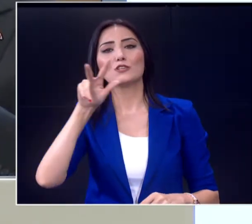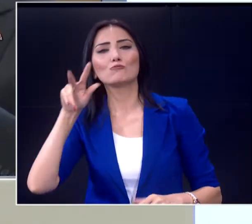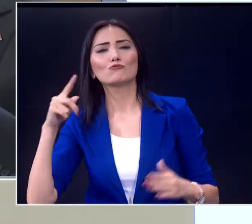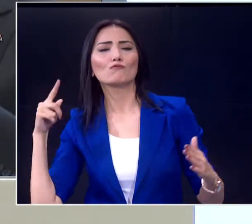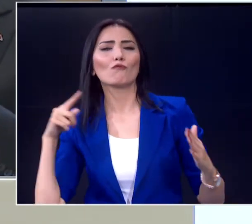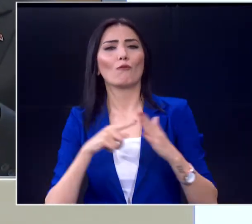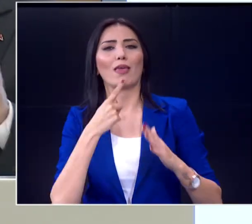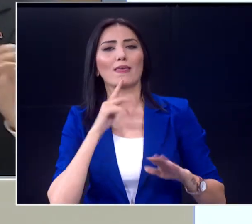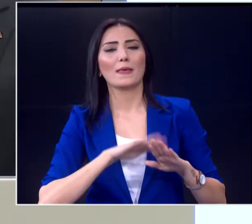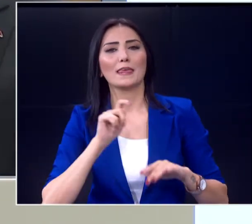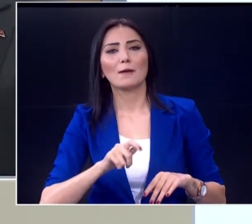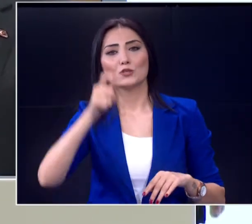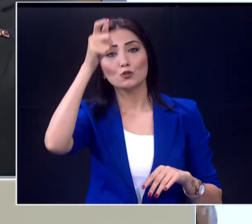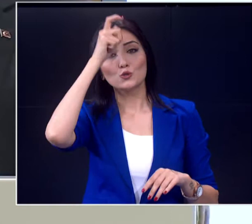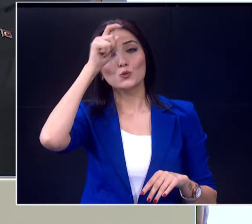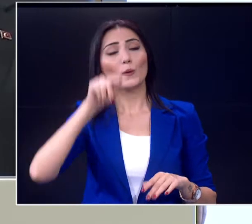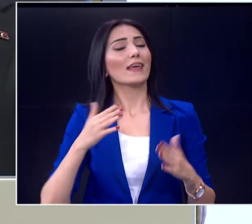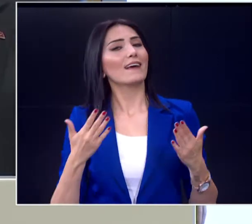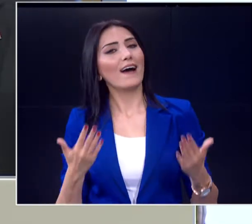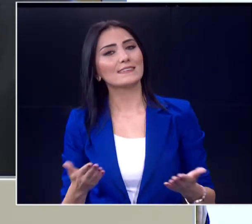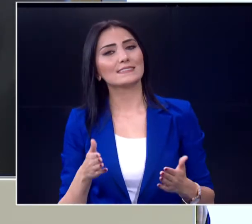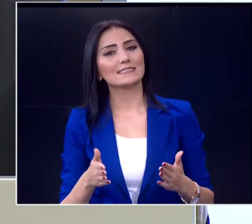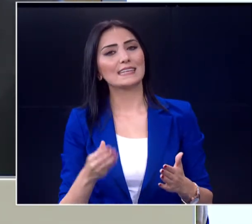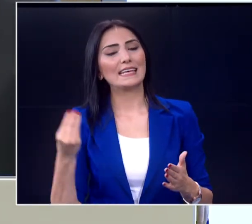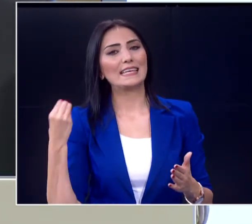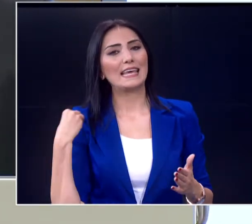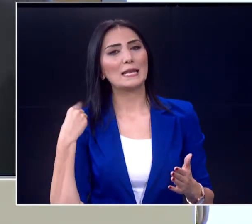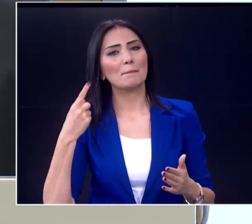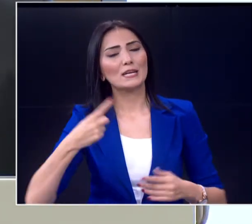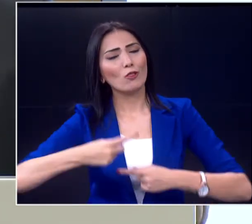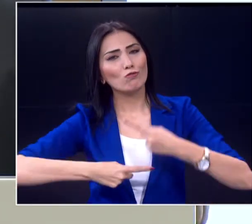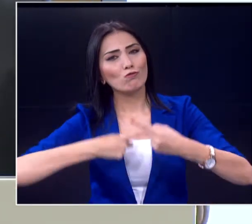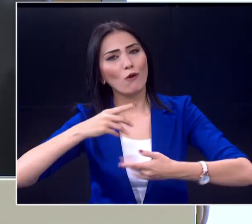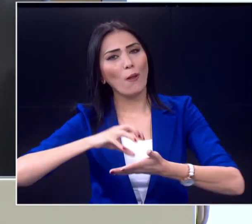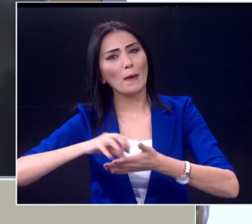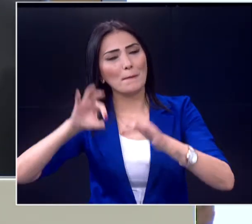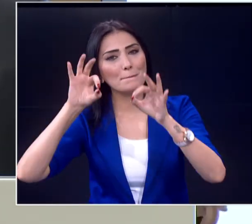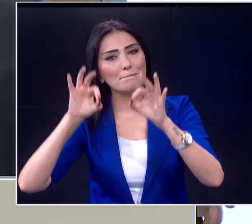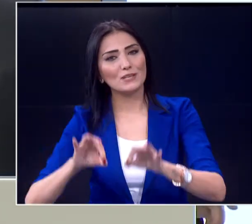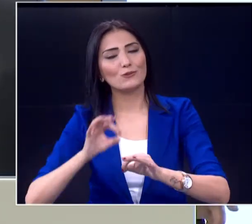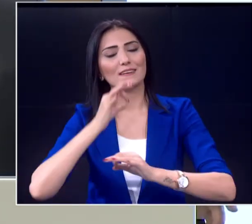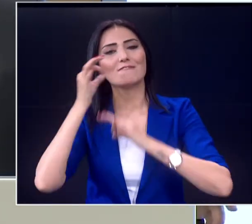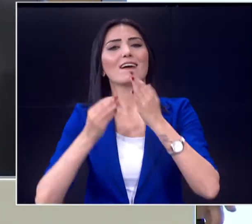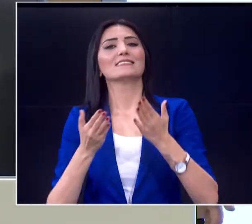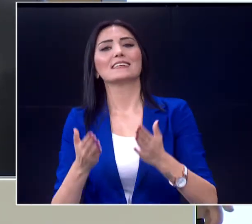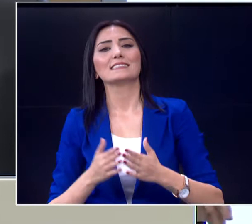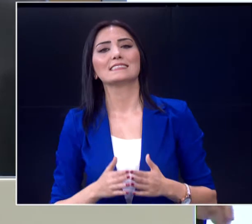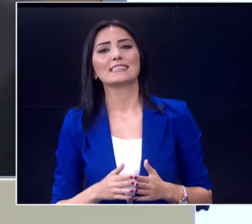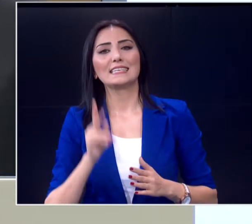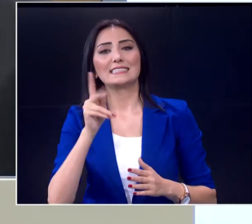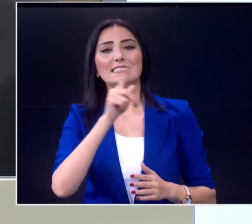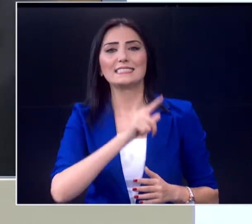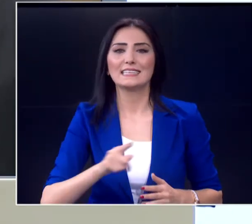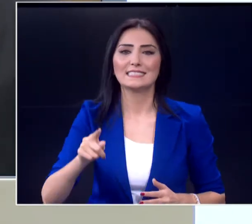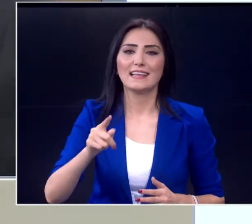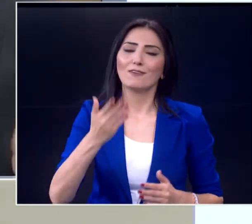yaptık. Türkiye'de artık yeni bir dönemin başladığını ifade ettik. Siz de